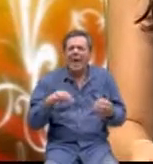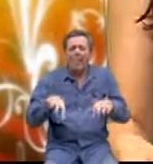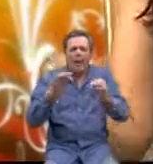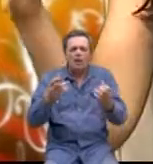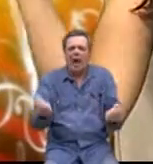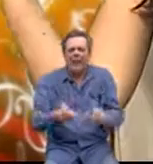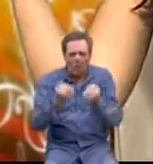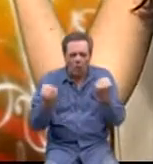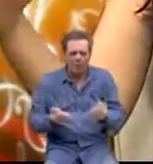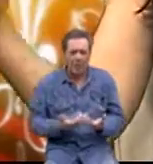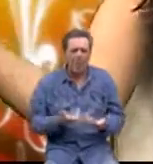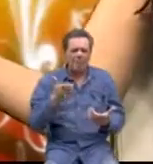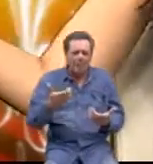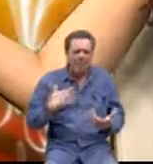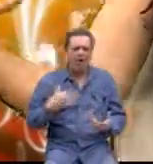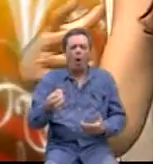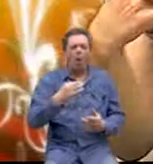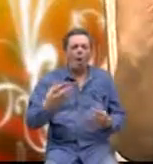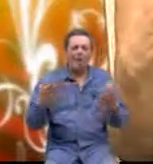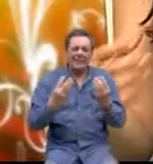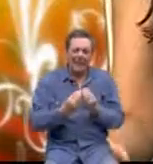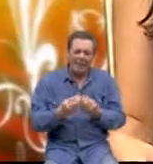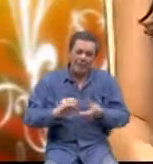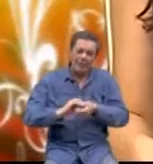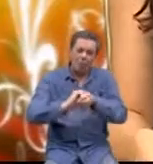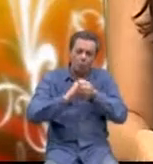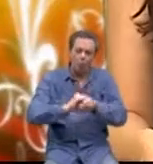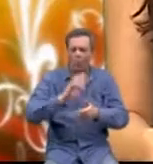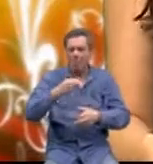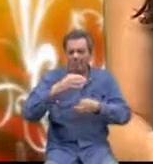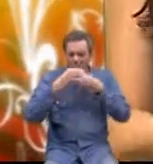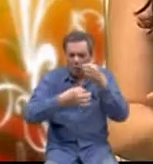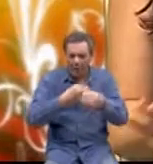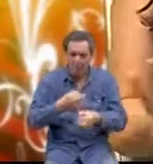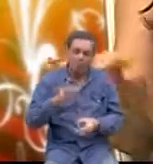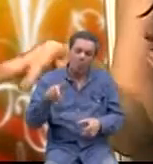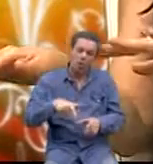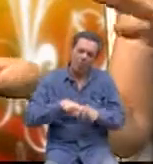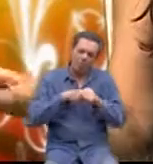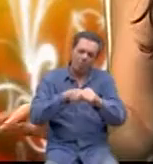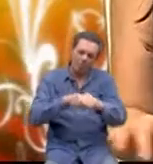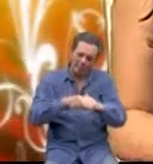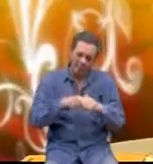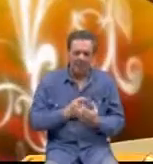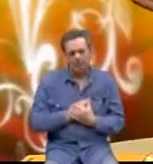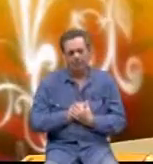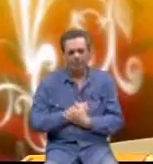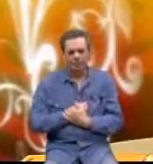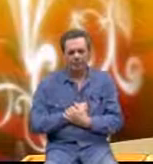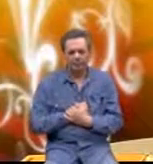mi je više. Znači nekako da kao lokalna zajednica se udružimo, tako imamo je informacije, onda se možemo povezati. Ne mora čak ni biti to prvi susjed. Ali,